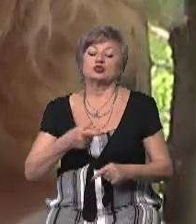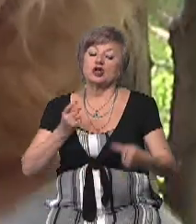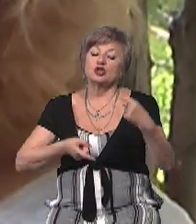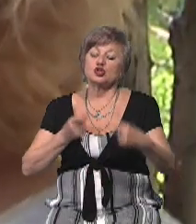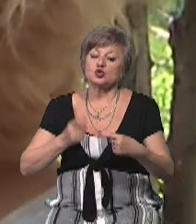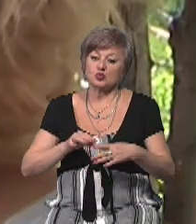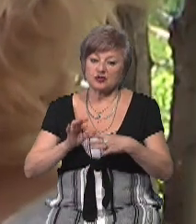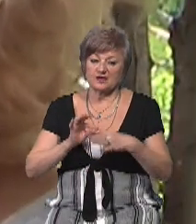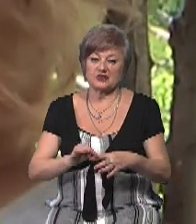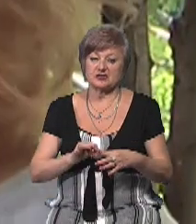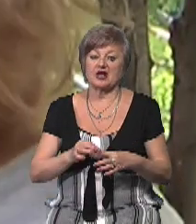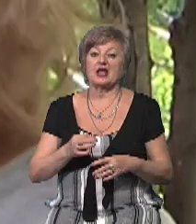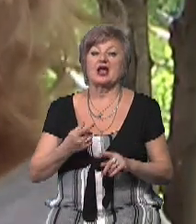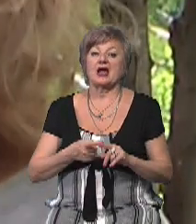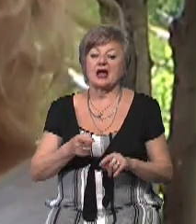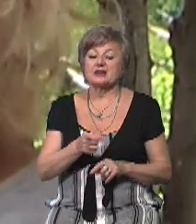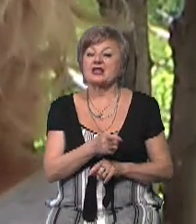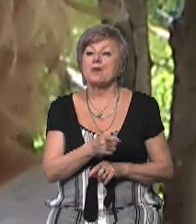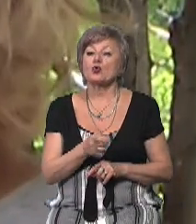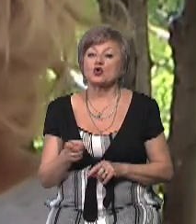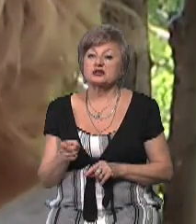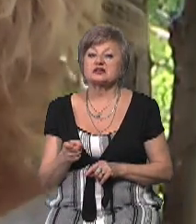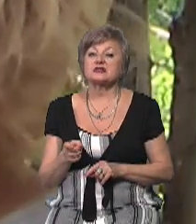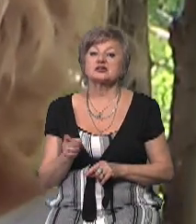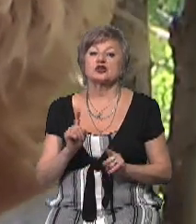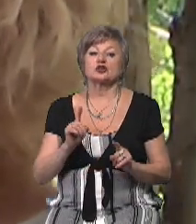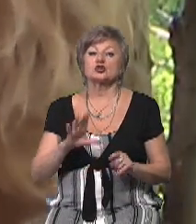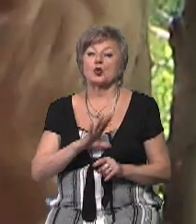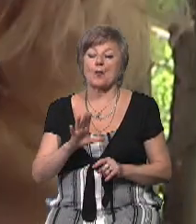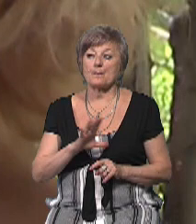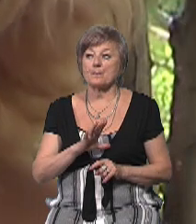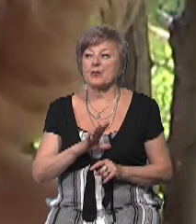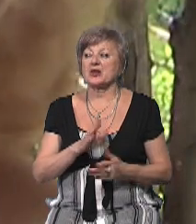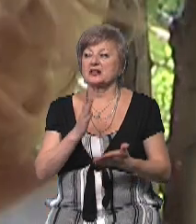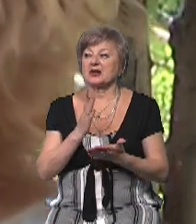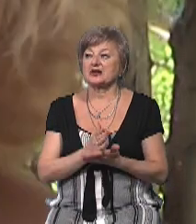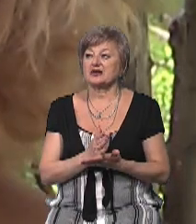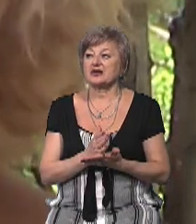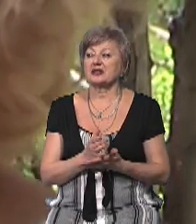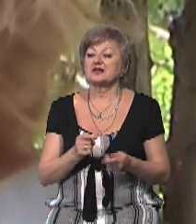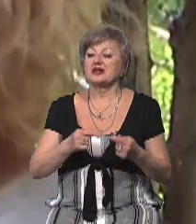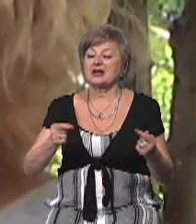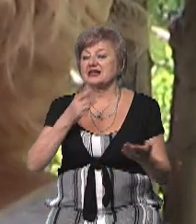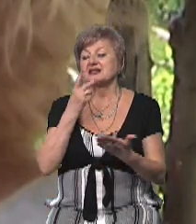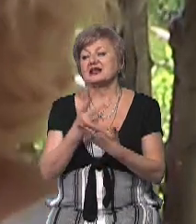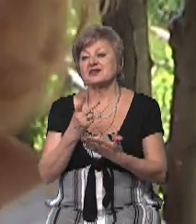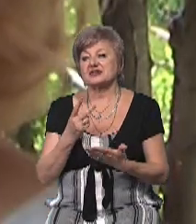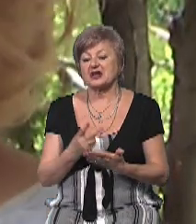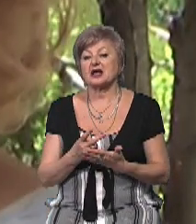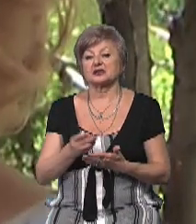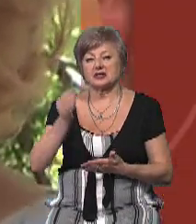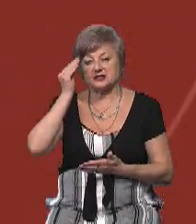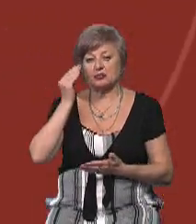Це є демократичний процес, де все, що відбувається, має різні погляди, різні точки зору, ну